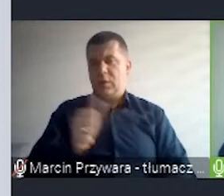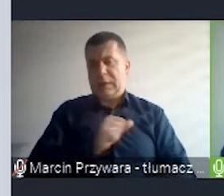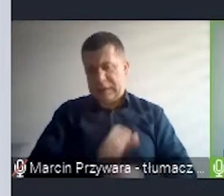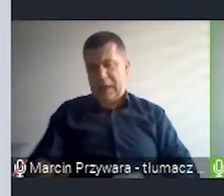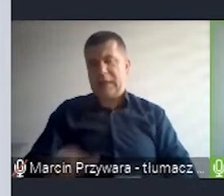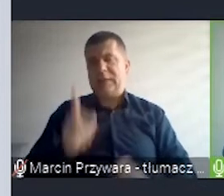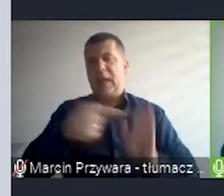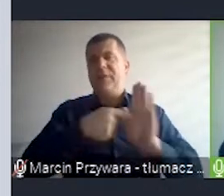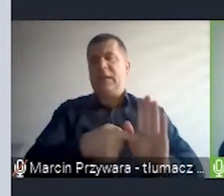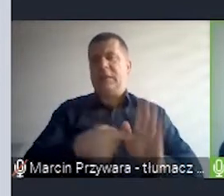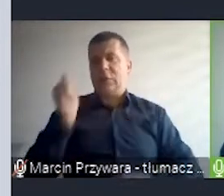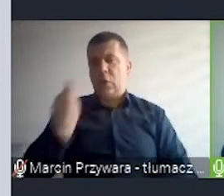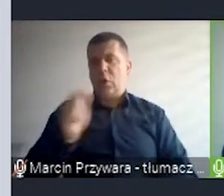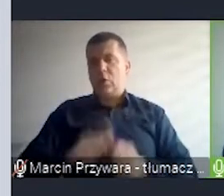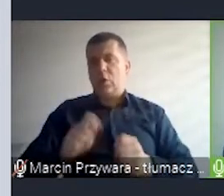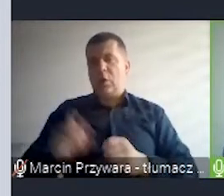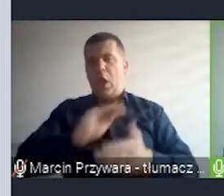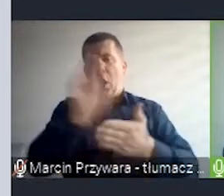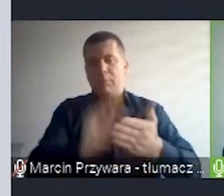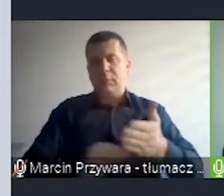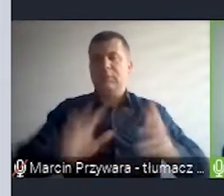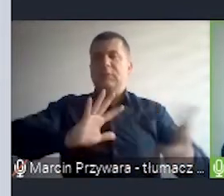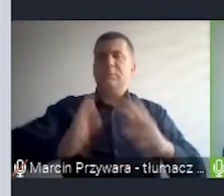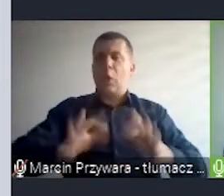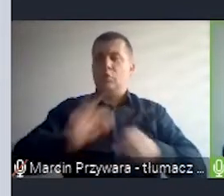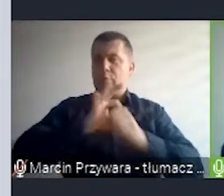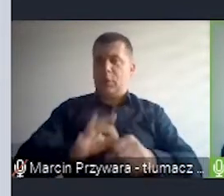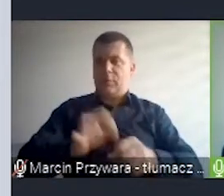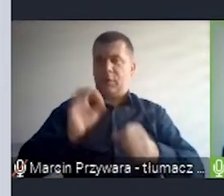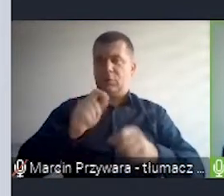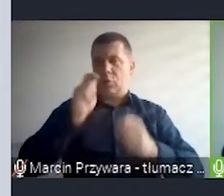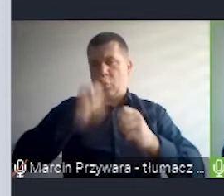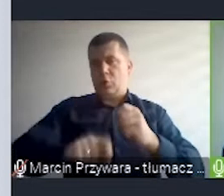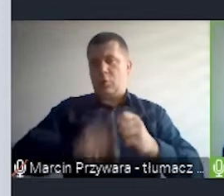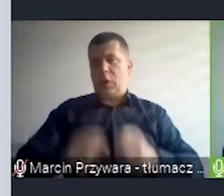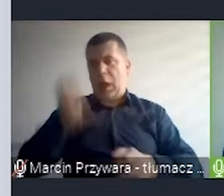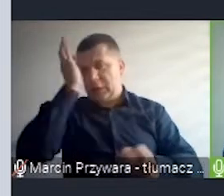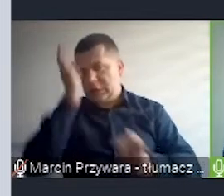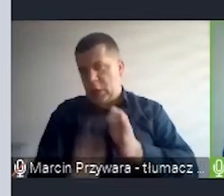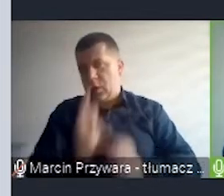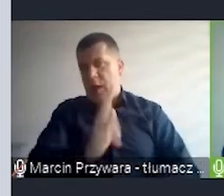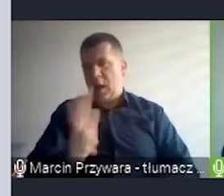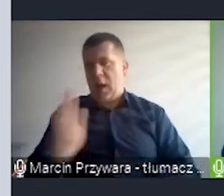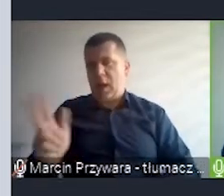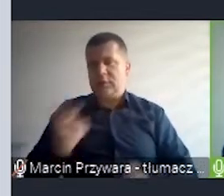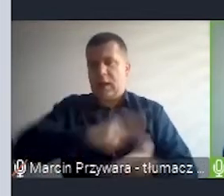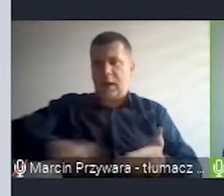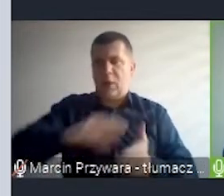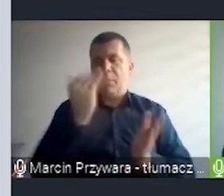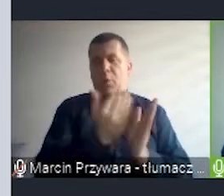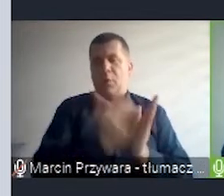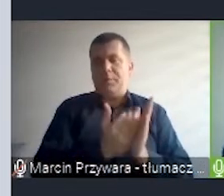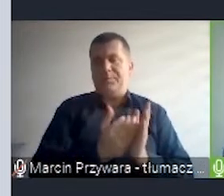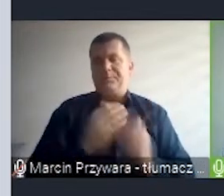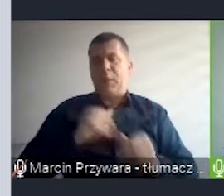wytyczne i że tam są opisane sposoby prowadzenia kontroli, a szczegóły w każdym regionalnym programie mamy